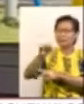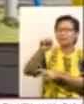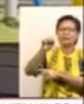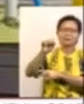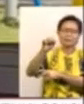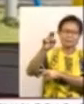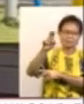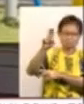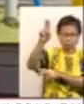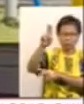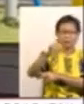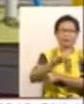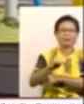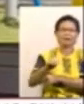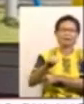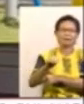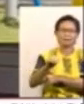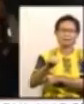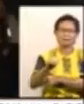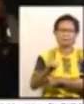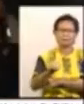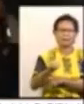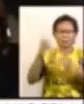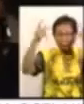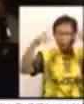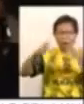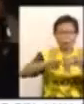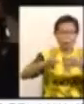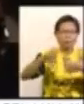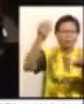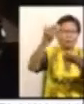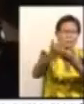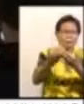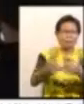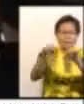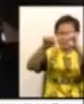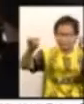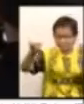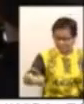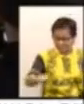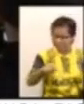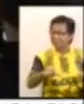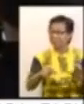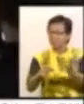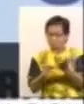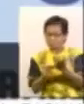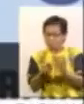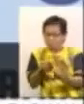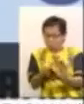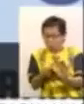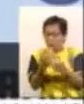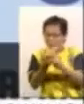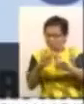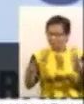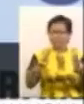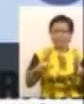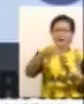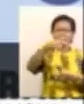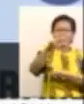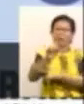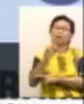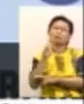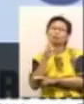arah utara. Pengarah urusan PLUS, Dato' Azman Ismail berkata setakat ini, stesen berkenaan hanya disediakan di Lebuh Raya PLUS